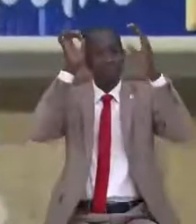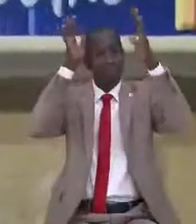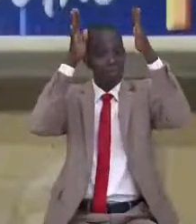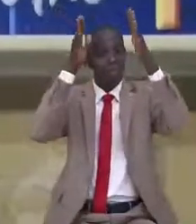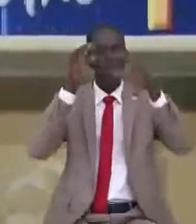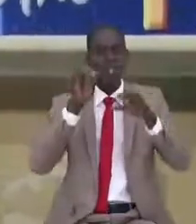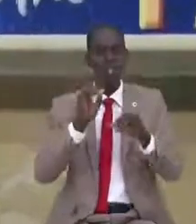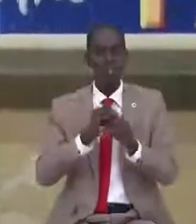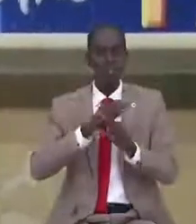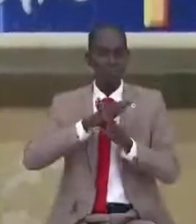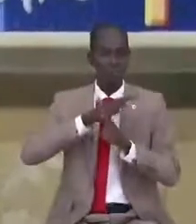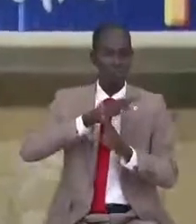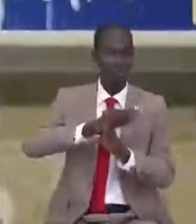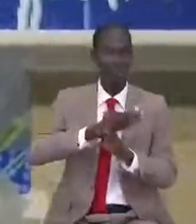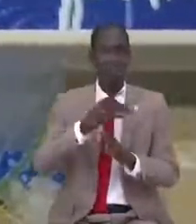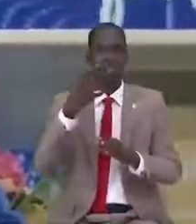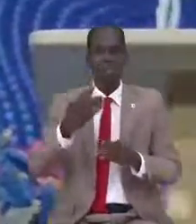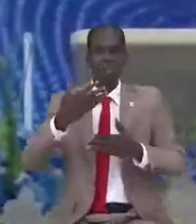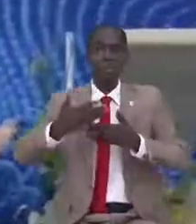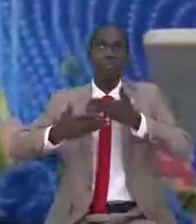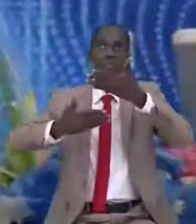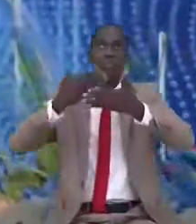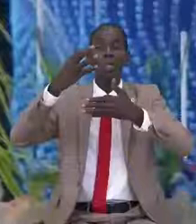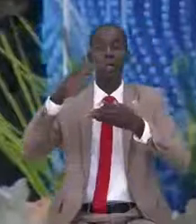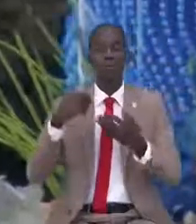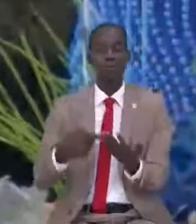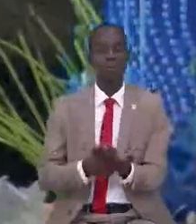terribles à empêcher le progrès de l'évangile